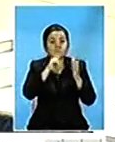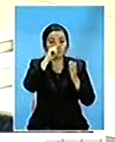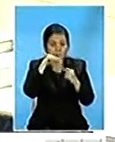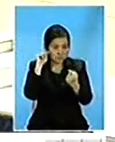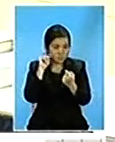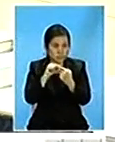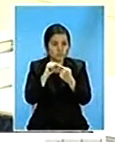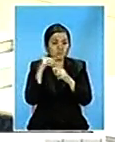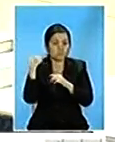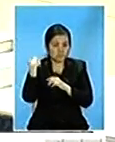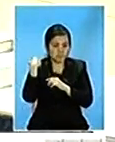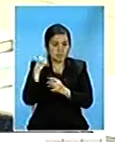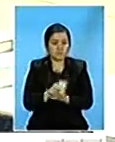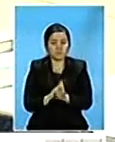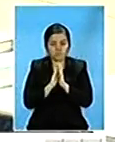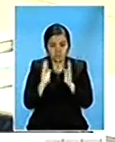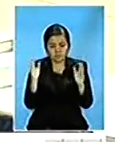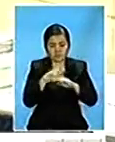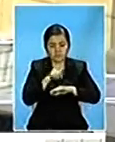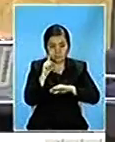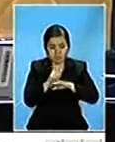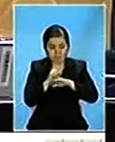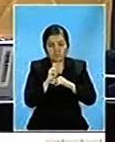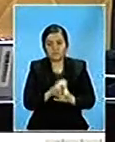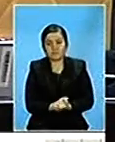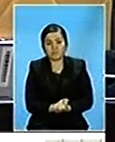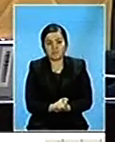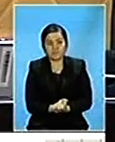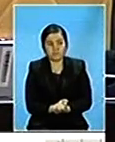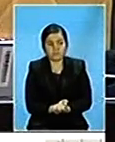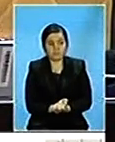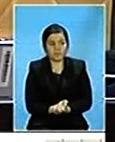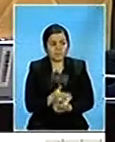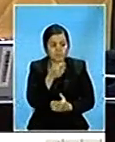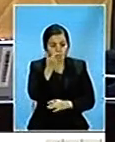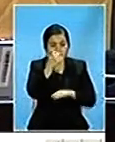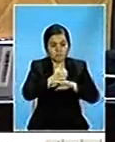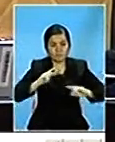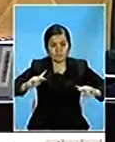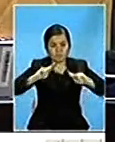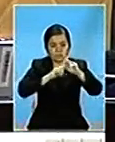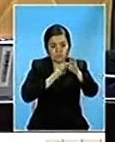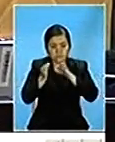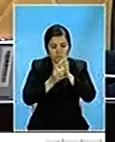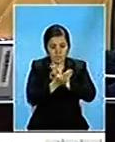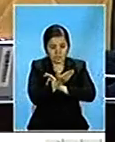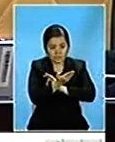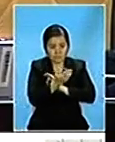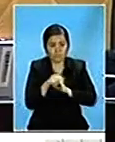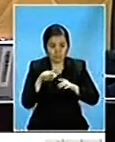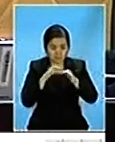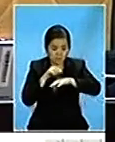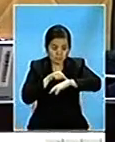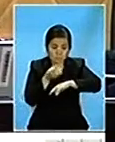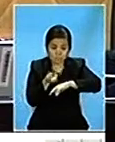าบ้านเมืองนะครับขอบคุณท่านครับ ครับเชิญท่านรัฐมนตรีฮะคงตอบนิดเดียวมั้